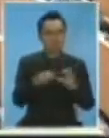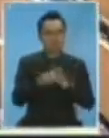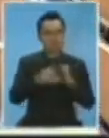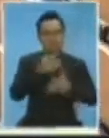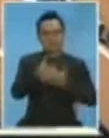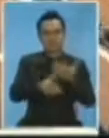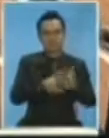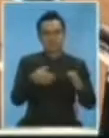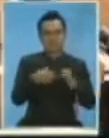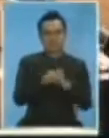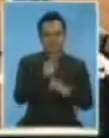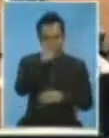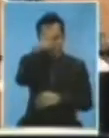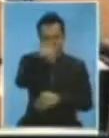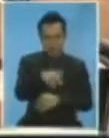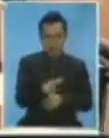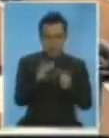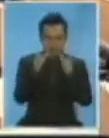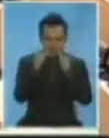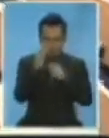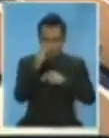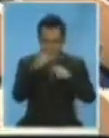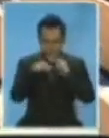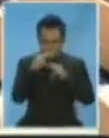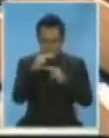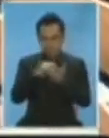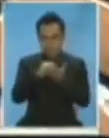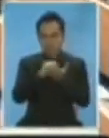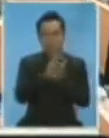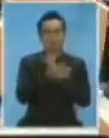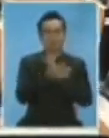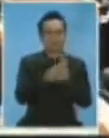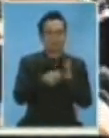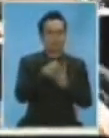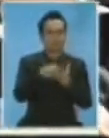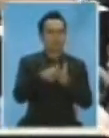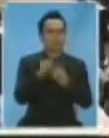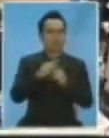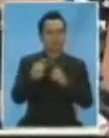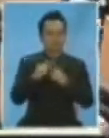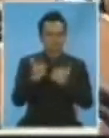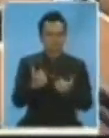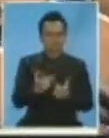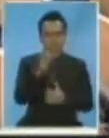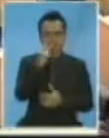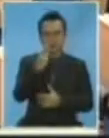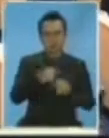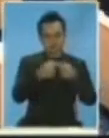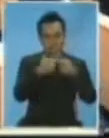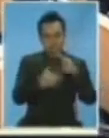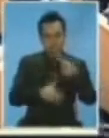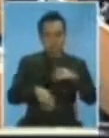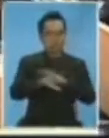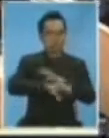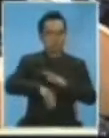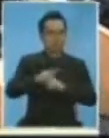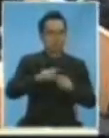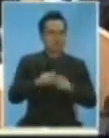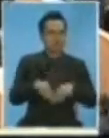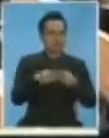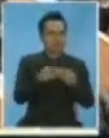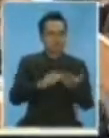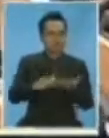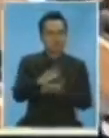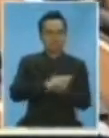ายรวมถึงการปลอมแปลงเอกสารคือการเปลี่ยนแปลงร่างแก้ไขรัฐธรรมนูญที่เข้าสู่การพิจารณาขณะ